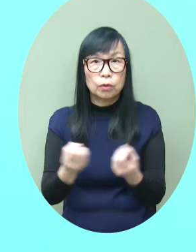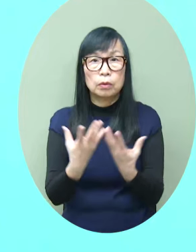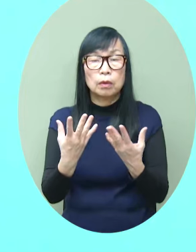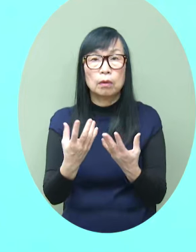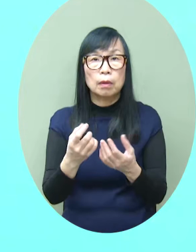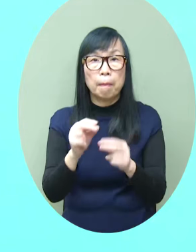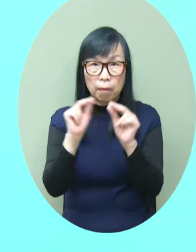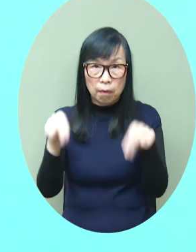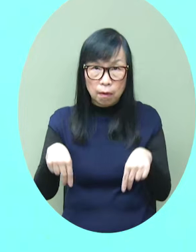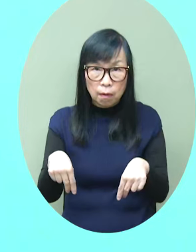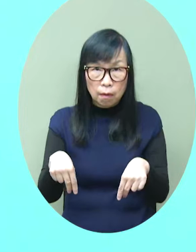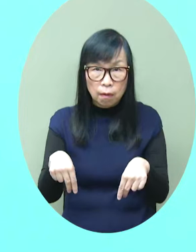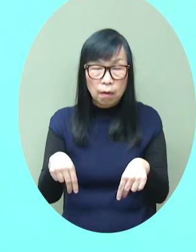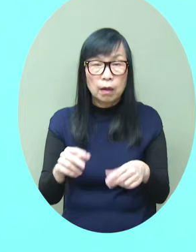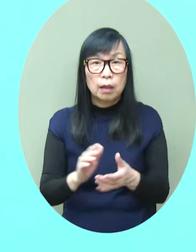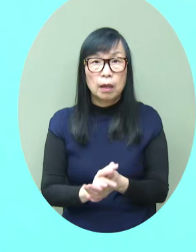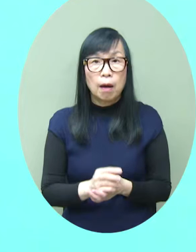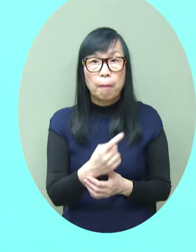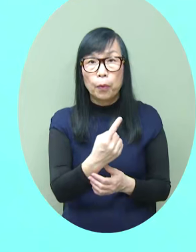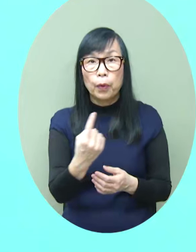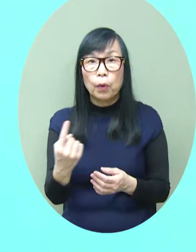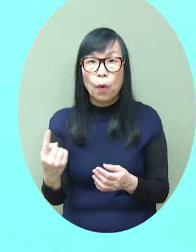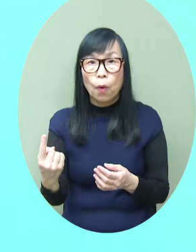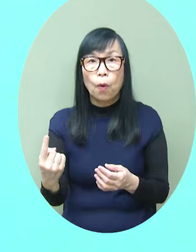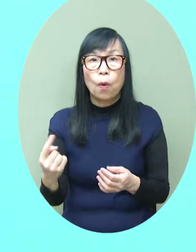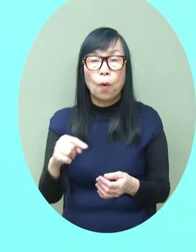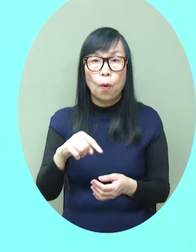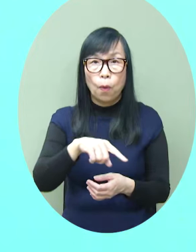問題，甚至可以講咧，每一個環節咧都